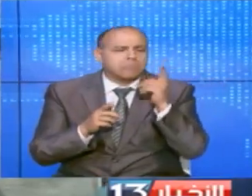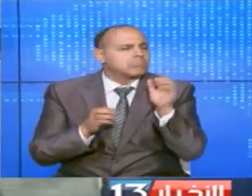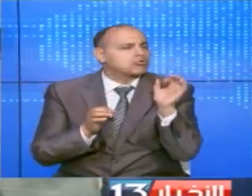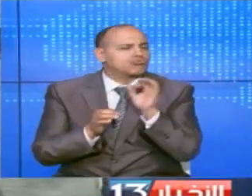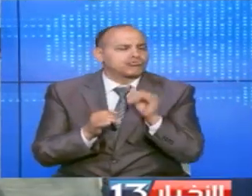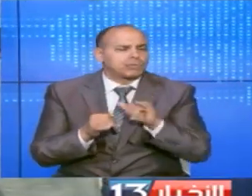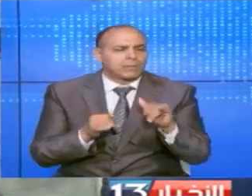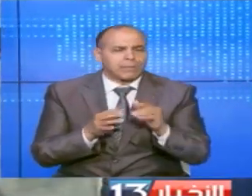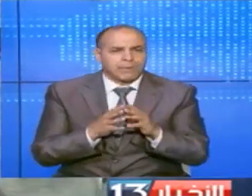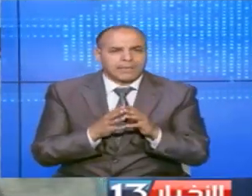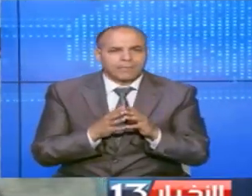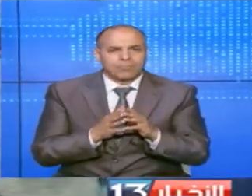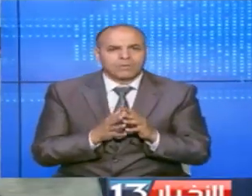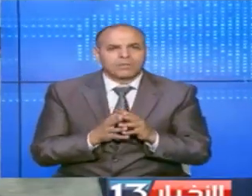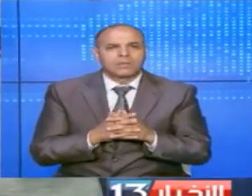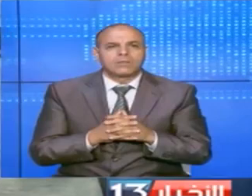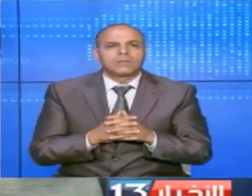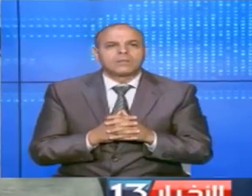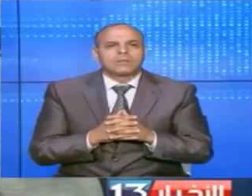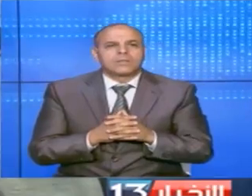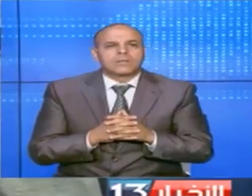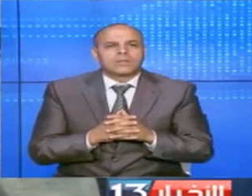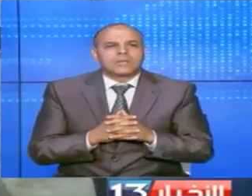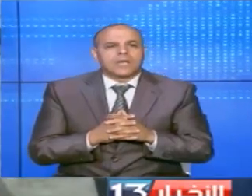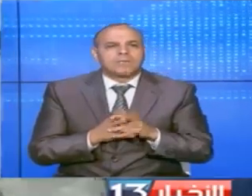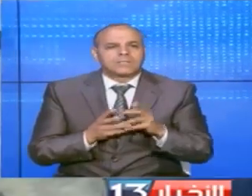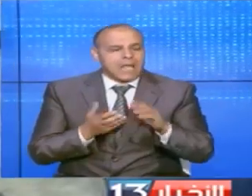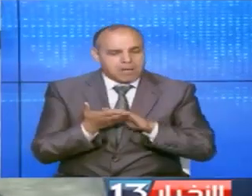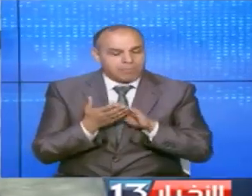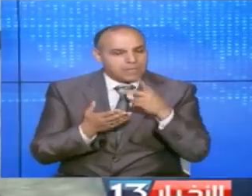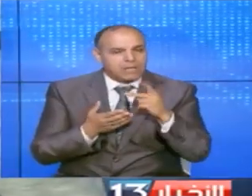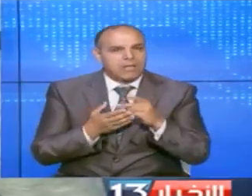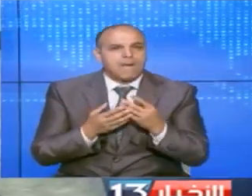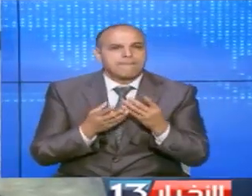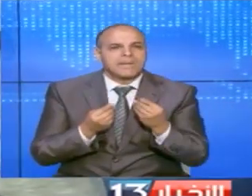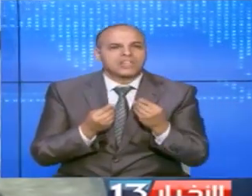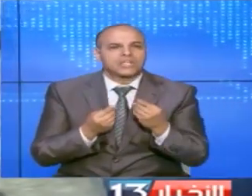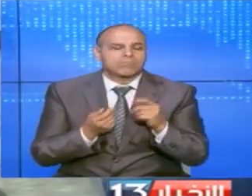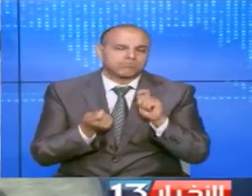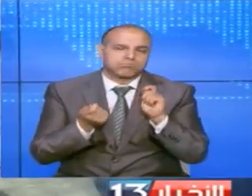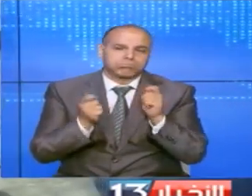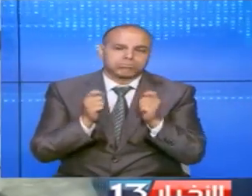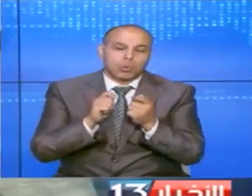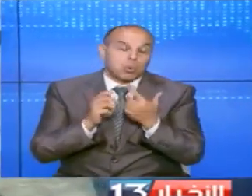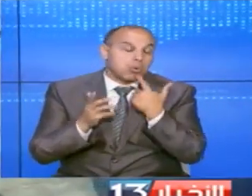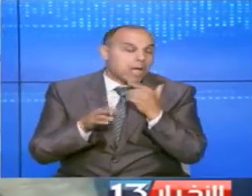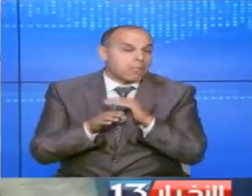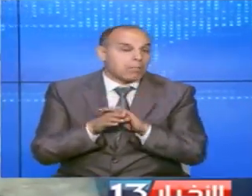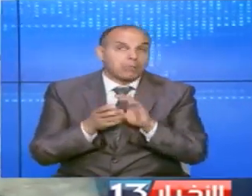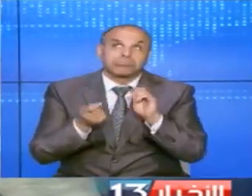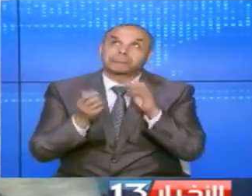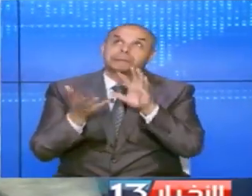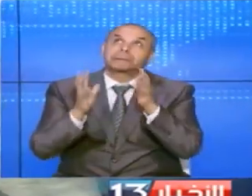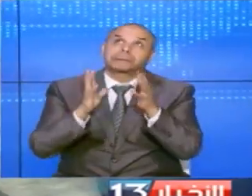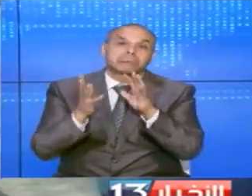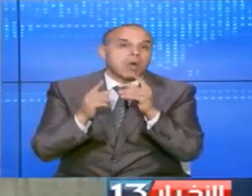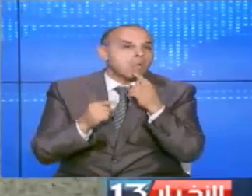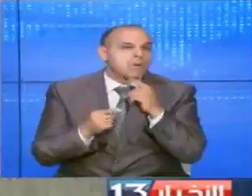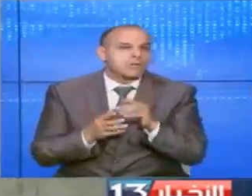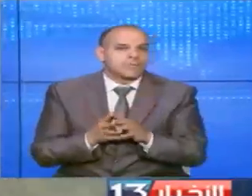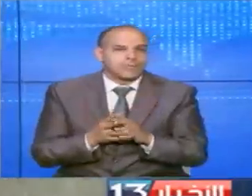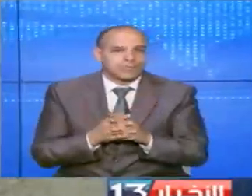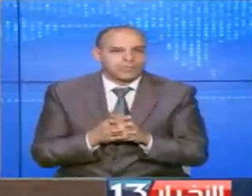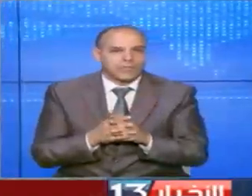انا مش المجال التغييرات قد تكون مرتبطه بالتغيرات المناخيه على مستوى العالم